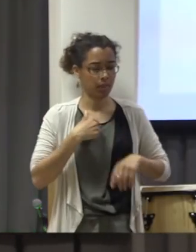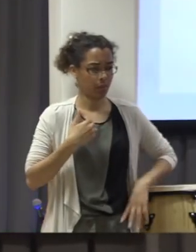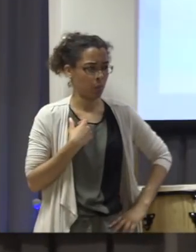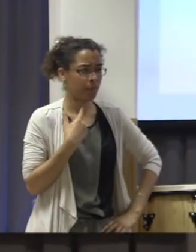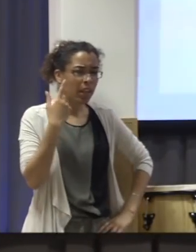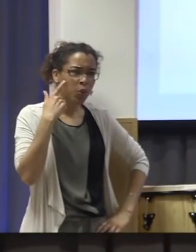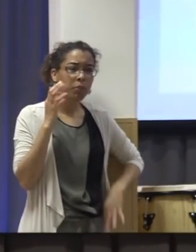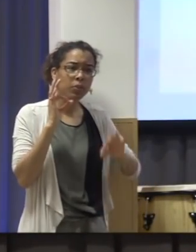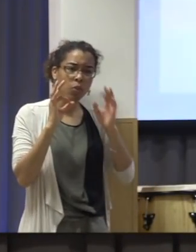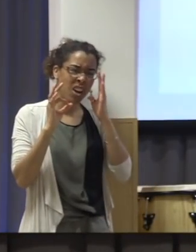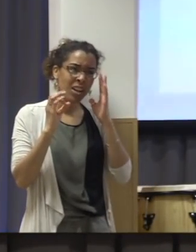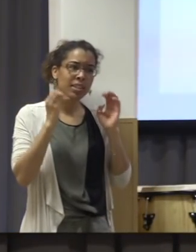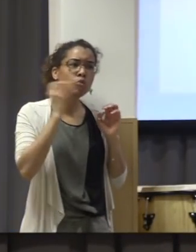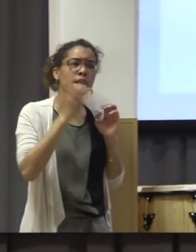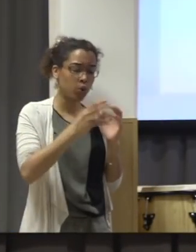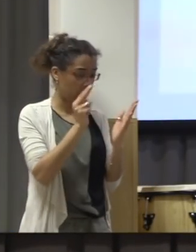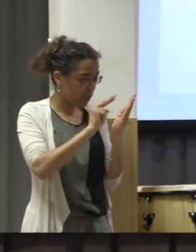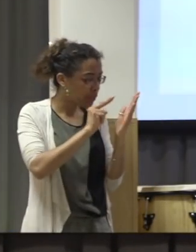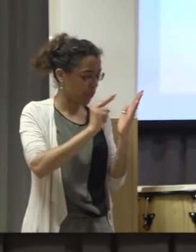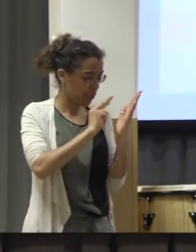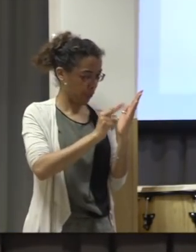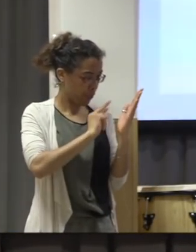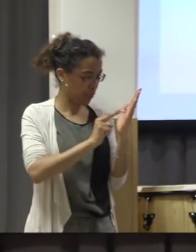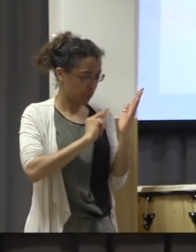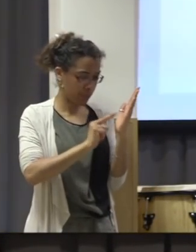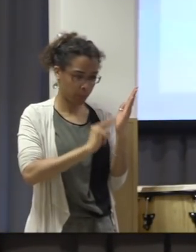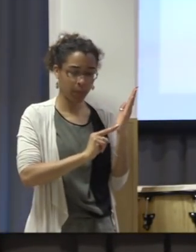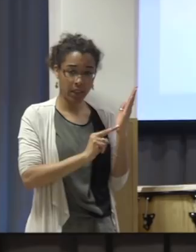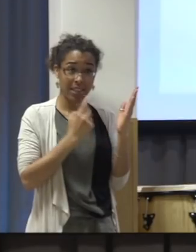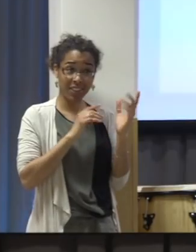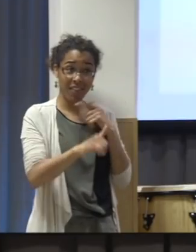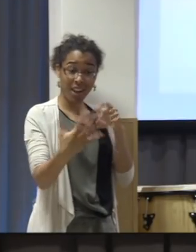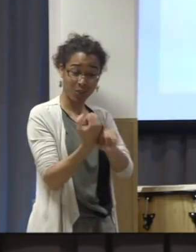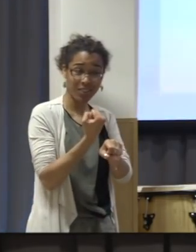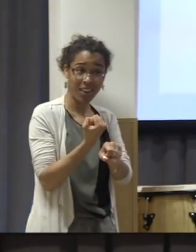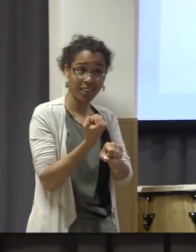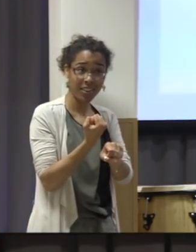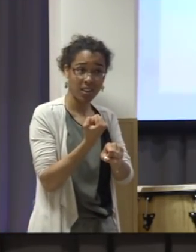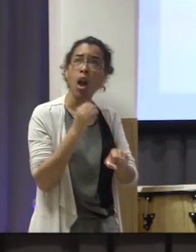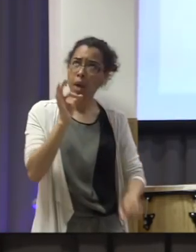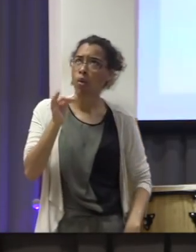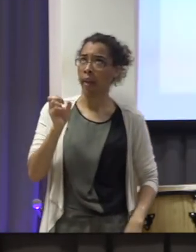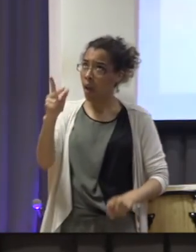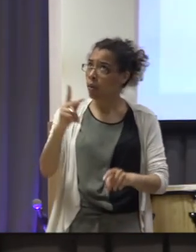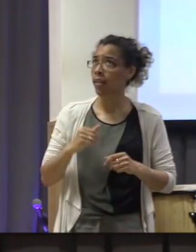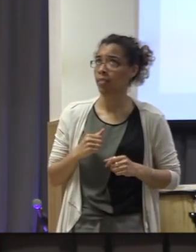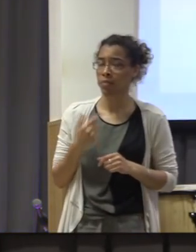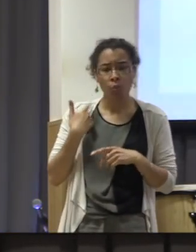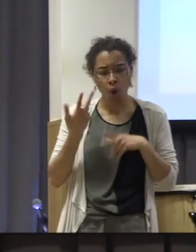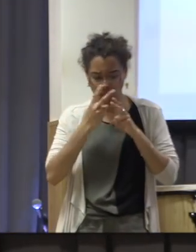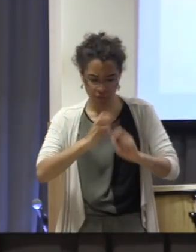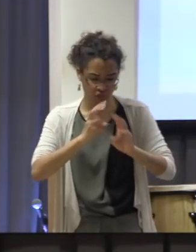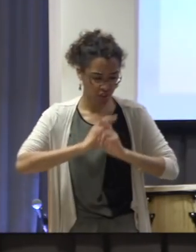si je lis seulement tous les jours, donc j'aurai du succès. Alors je prends Dieu au mot. Alors j'ai cherché quelque